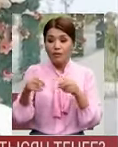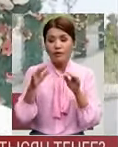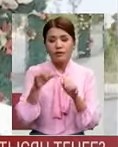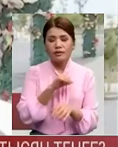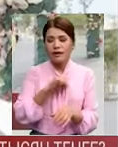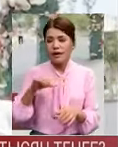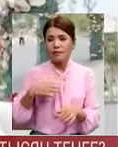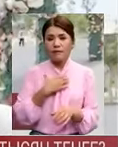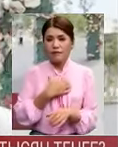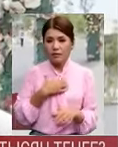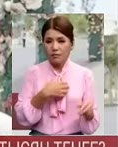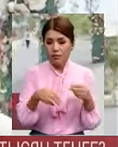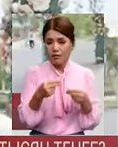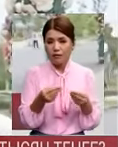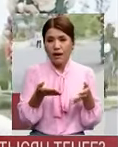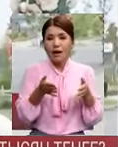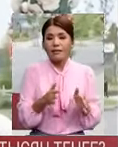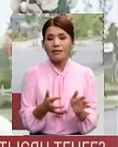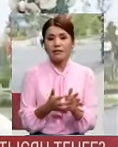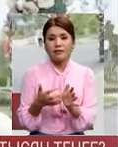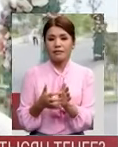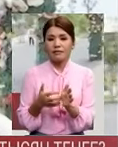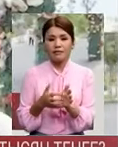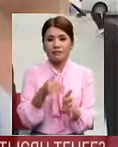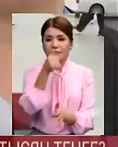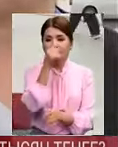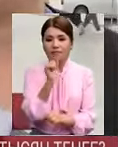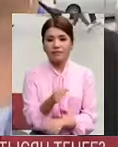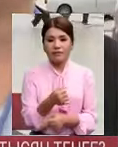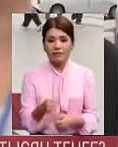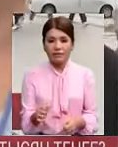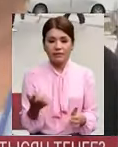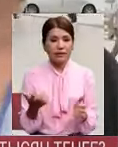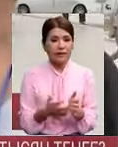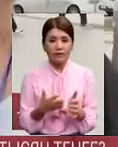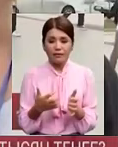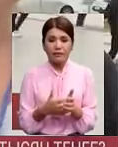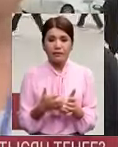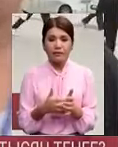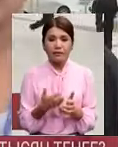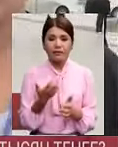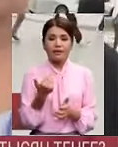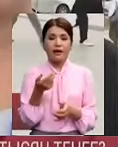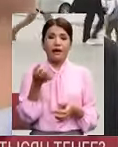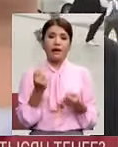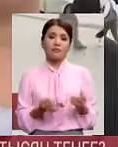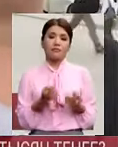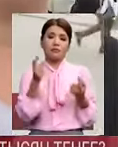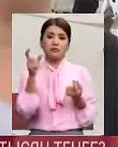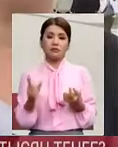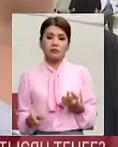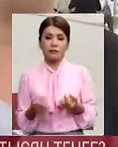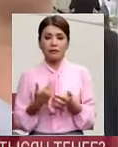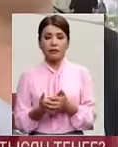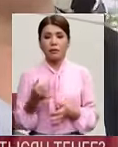самые необходимые, а остальное это жок, невозможно. Потому что не хватает нормальному человеку, ну,